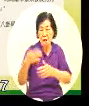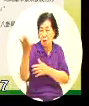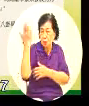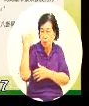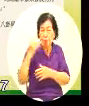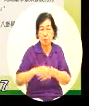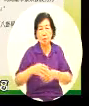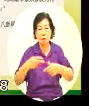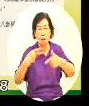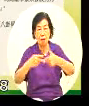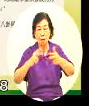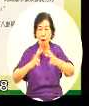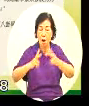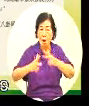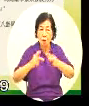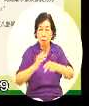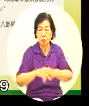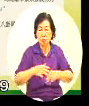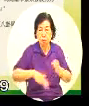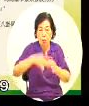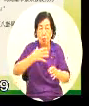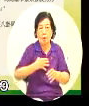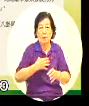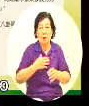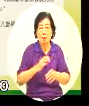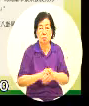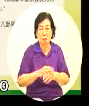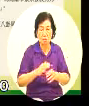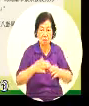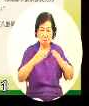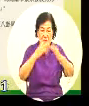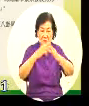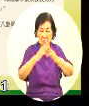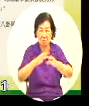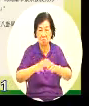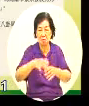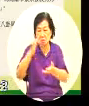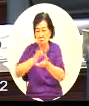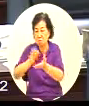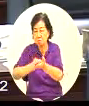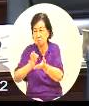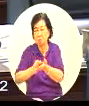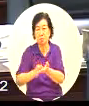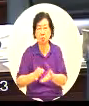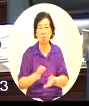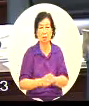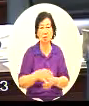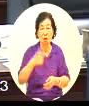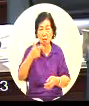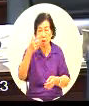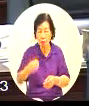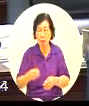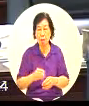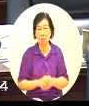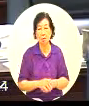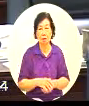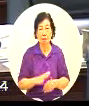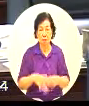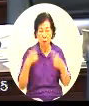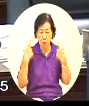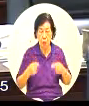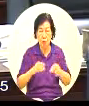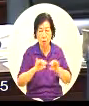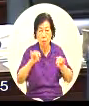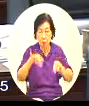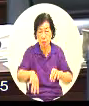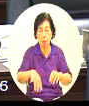房地产呢，伫个时阵呢，那家村差不多伫个6万块，吼，进一个是这个所在原来，这所在呢已